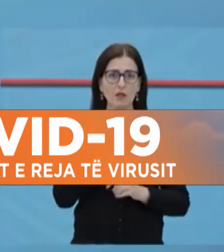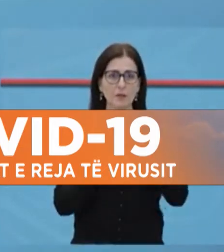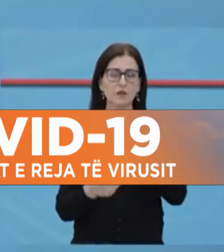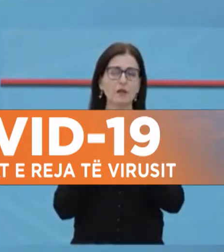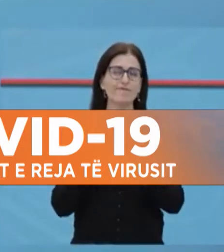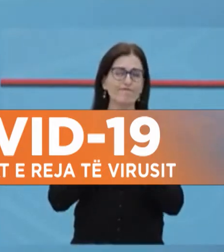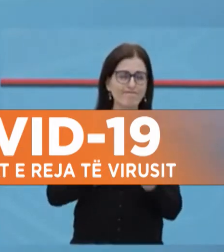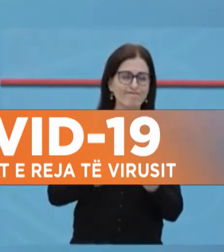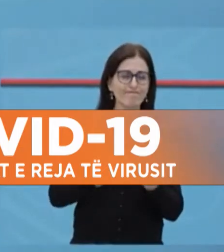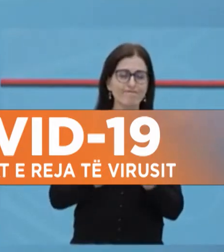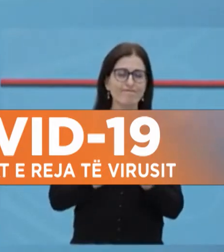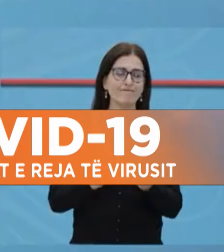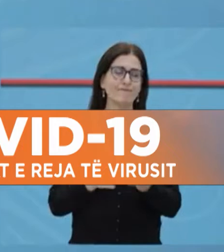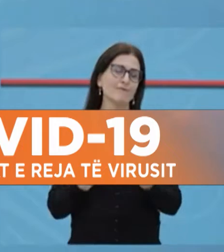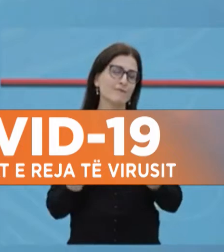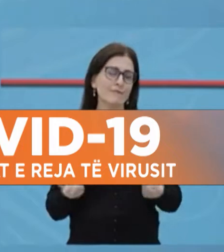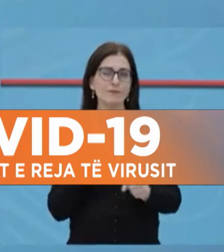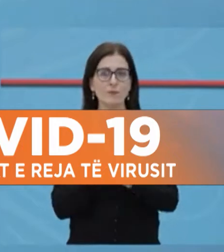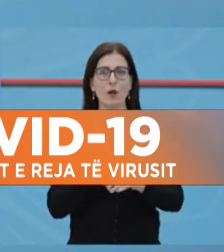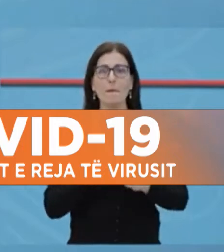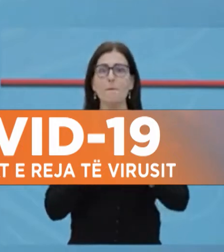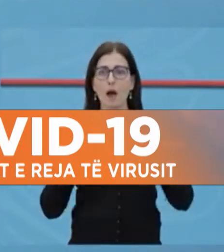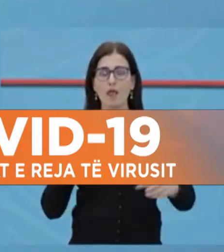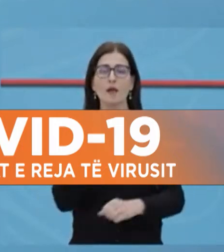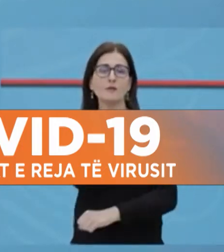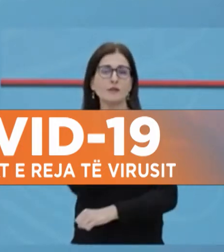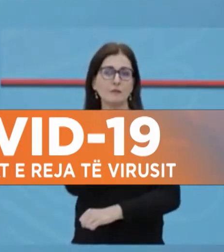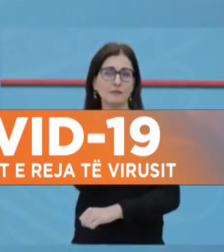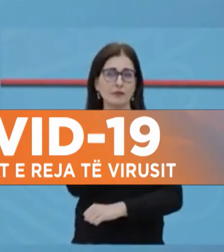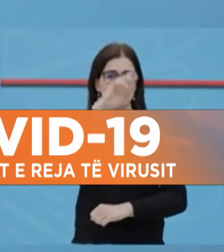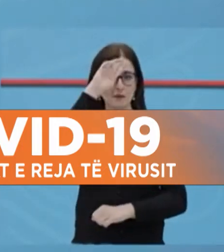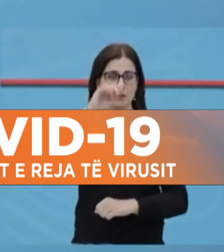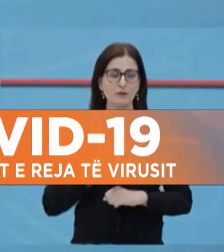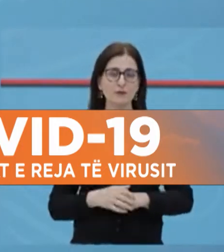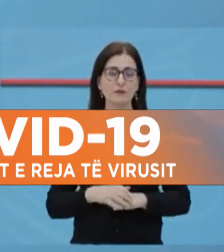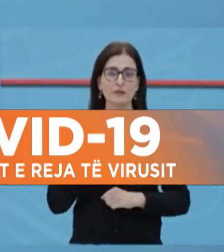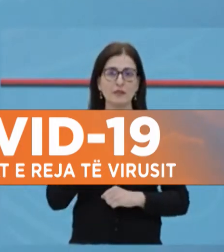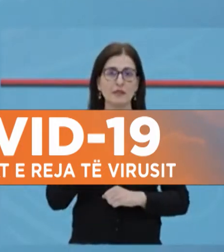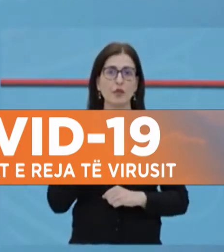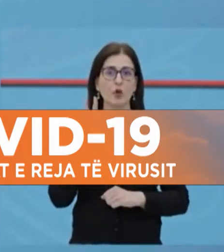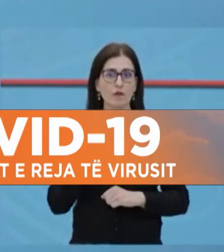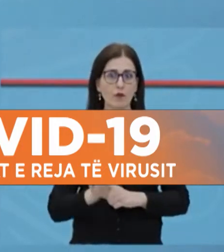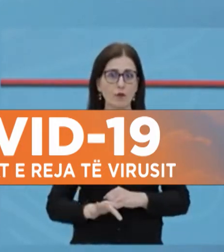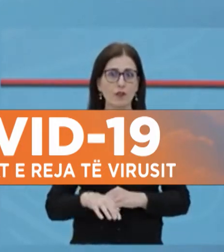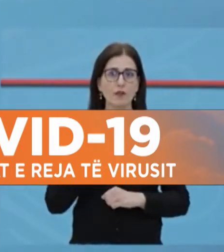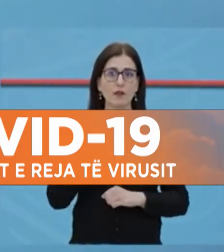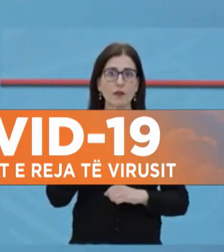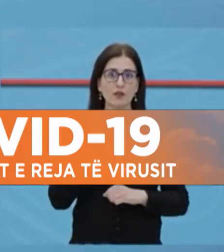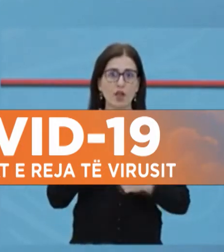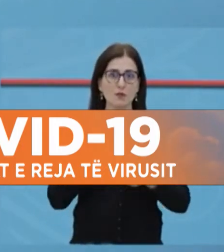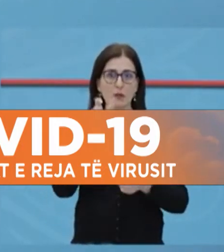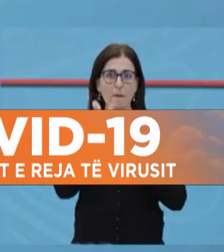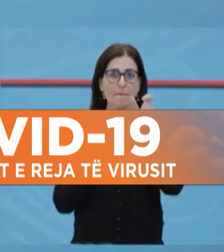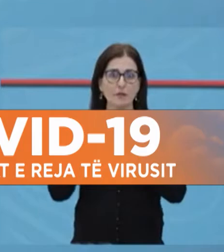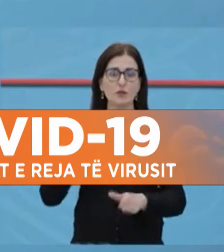qytetarë nuk e kanë fituar betejën e COVID-19 me gjithë përpjekjet e personelit shëndetësor. Gjatë 24 orëve të fundit,